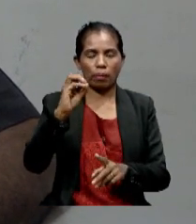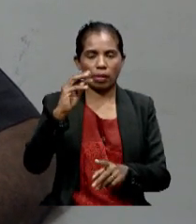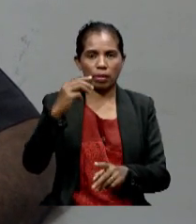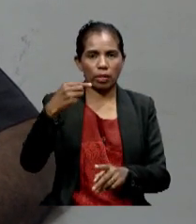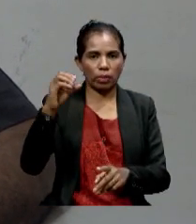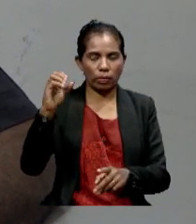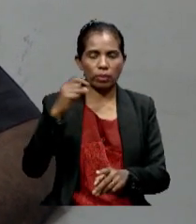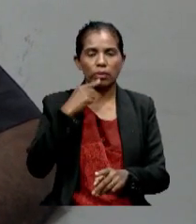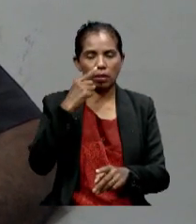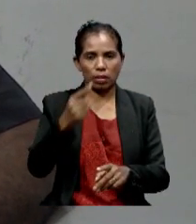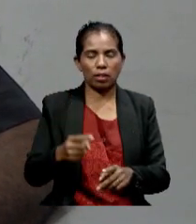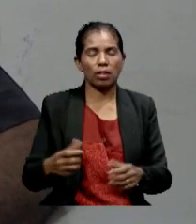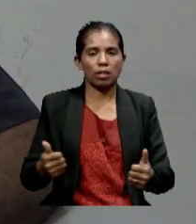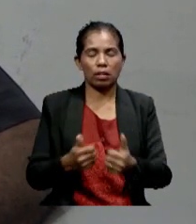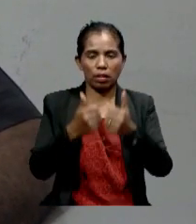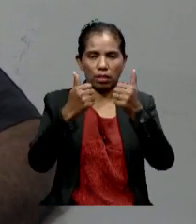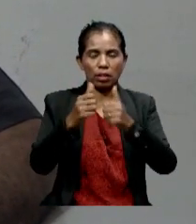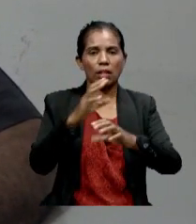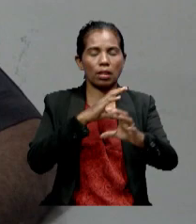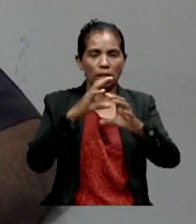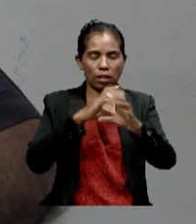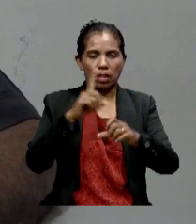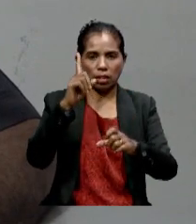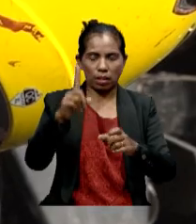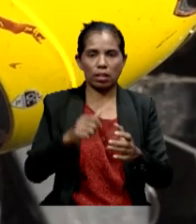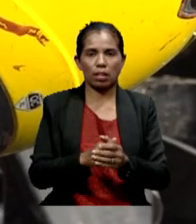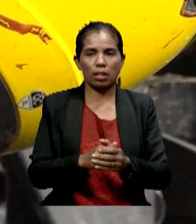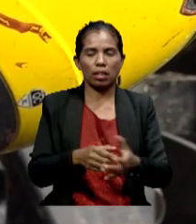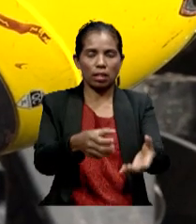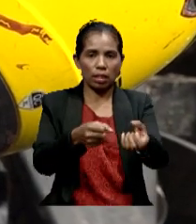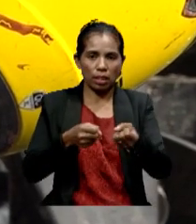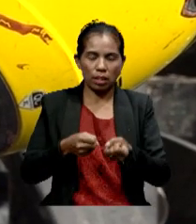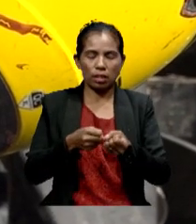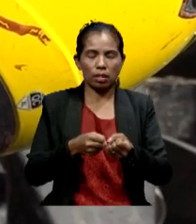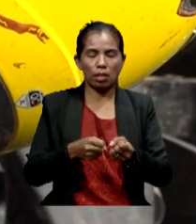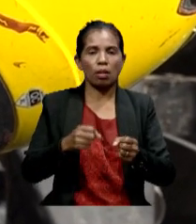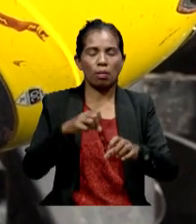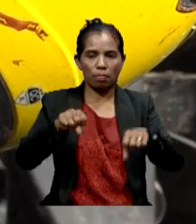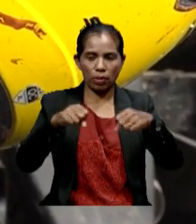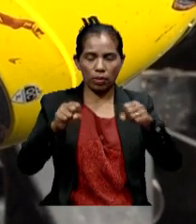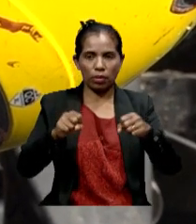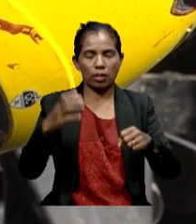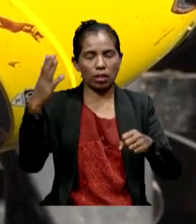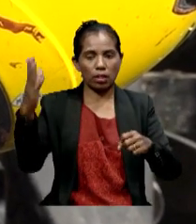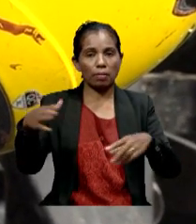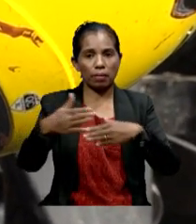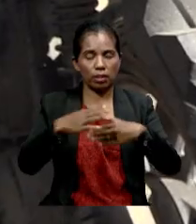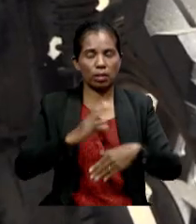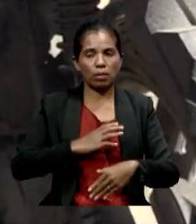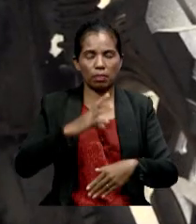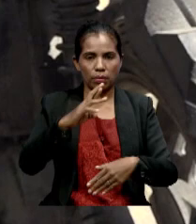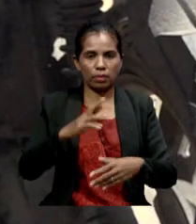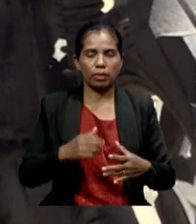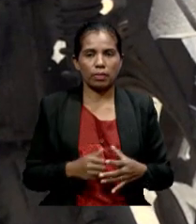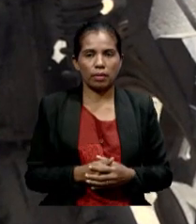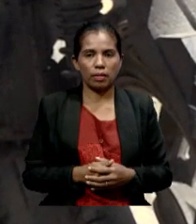informa, accidente trafego ne kareta kontentor ida rasta motor Jupiter ida ia area elemloi loja funan buras